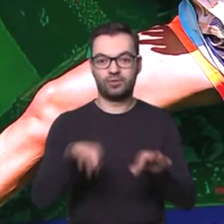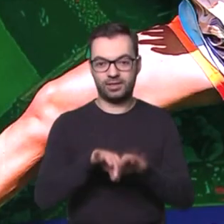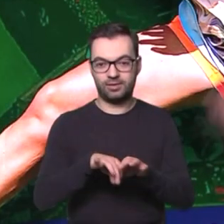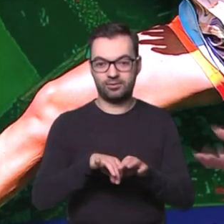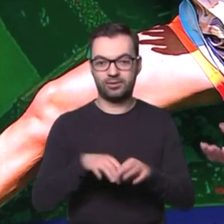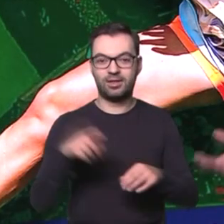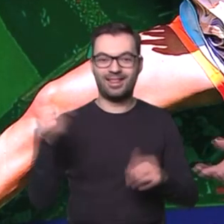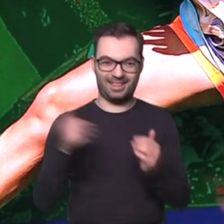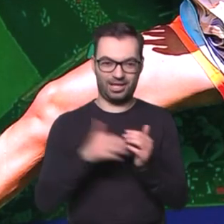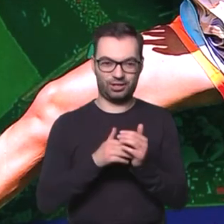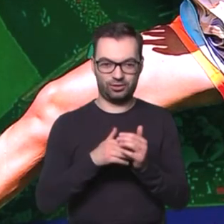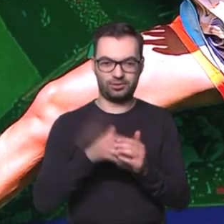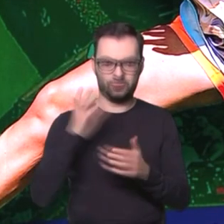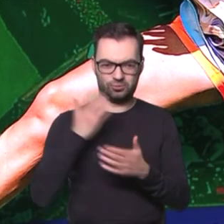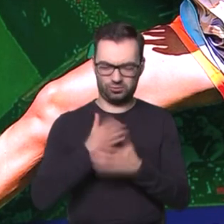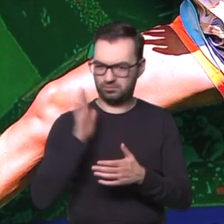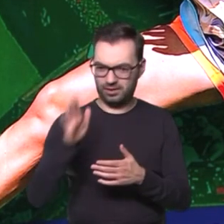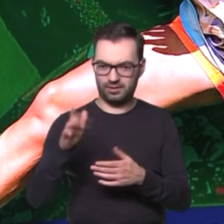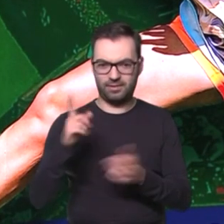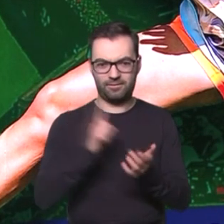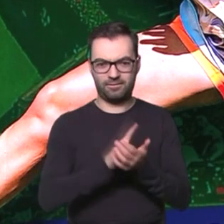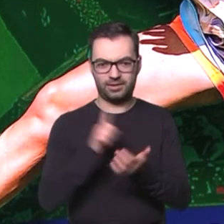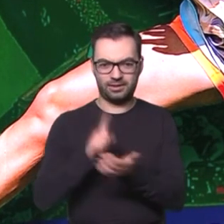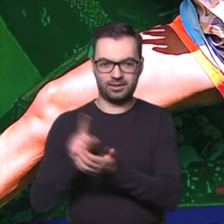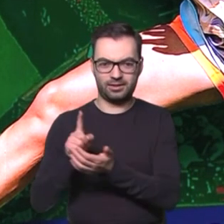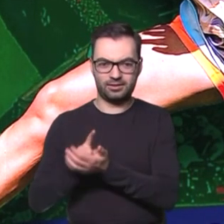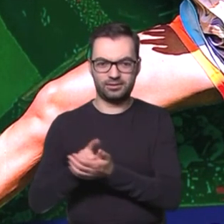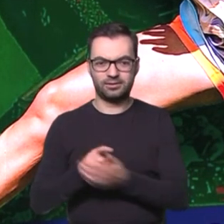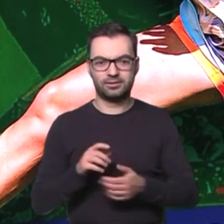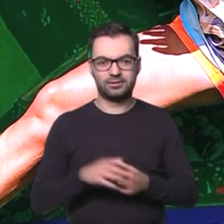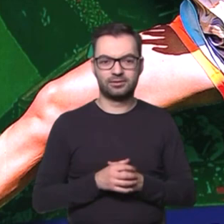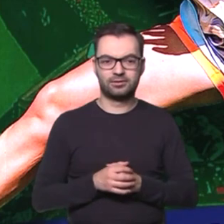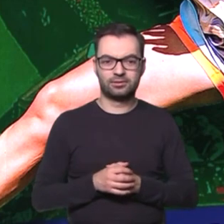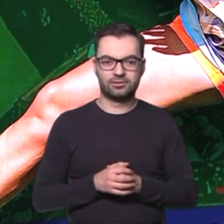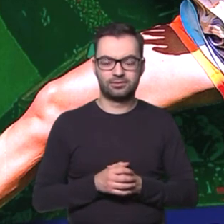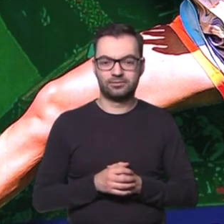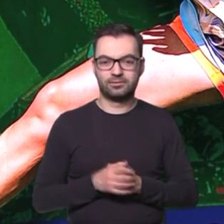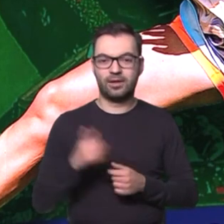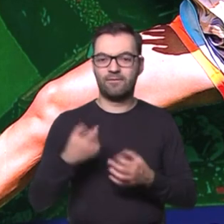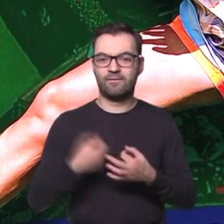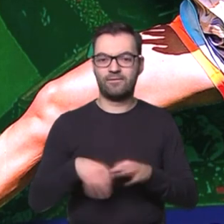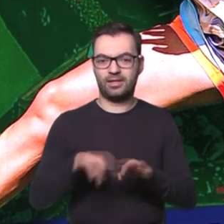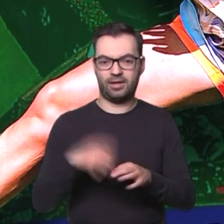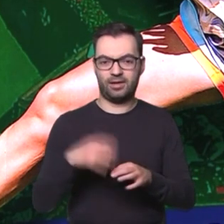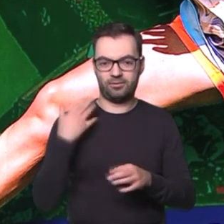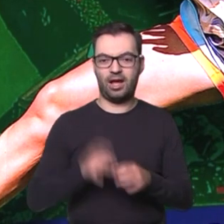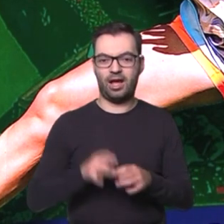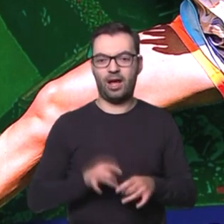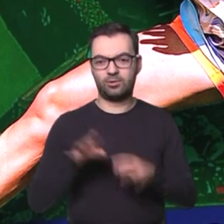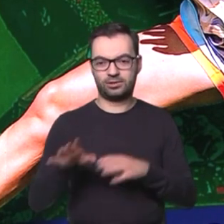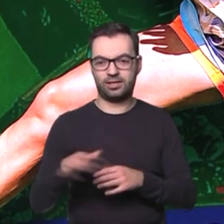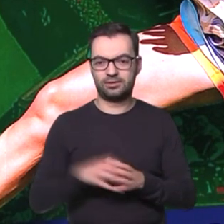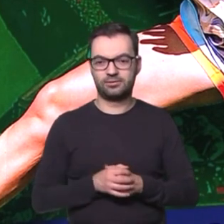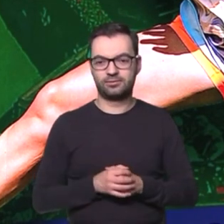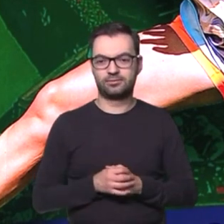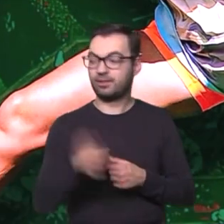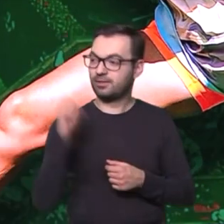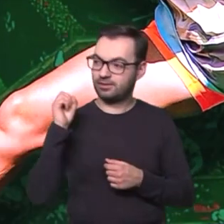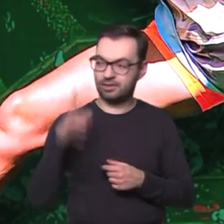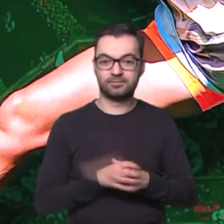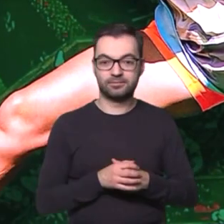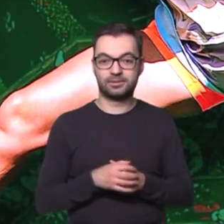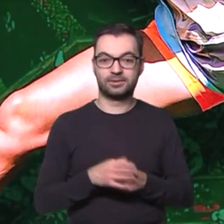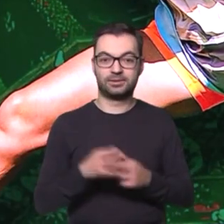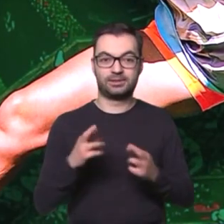1000, pomimo że na koncie ma już zwycięstwo wielkoszlemowe w Wimbledonie i finał tegorocznego właśnie Australian Open. Tak jest.